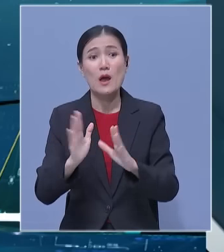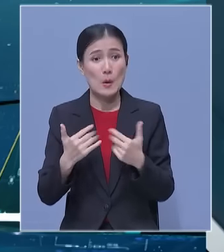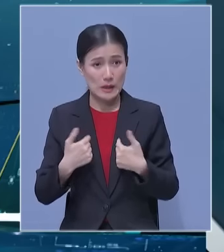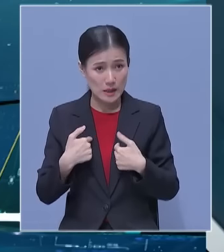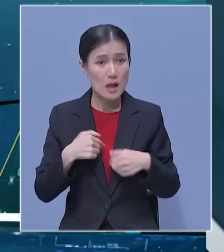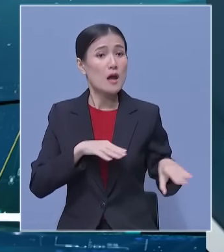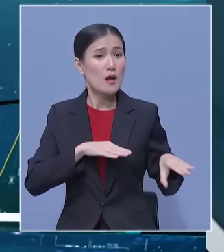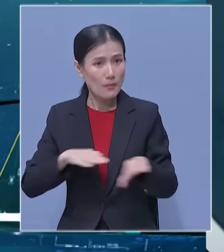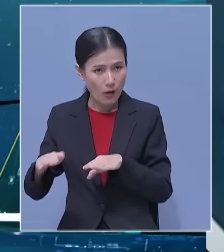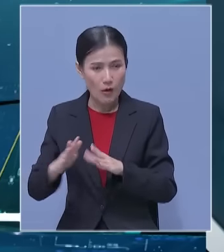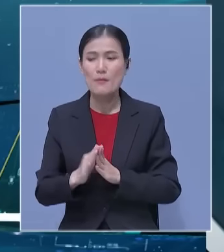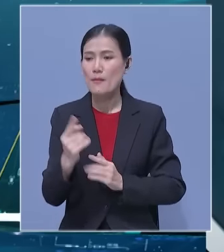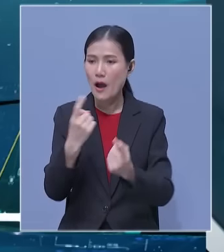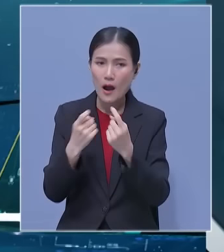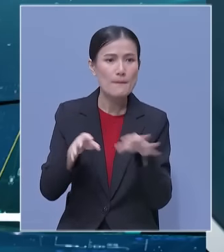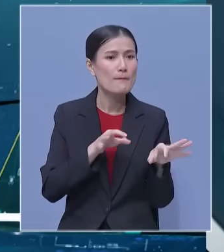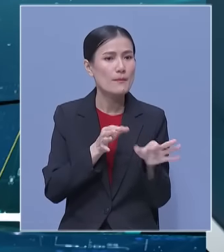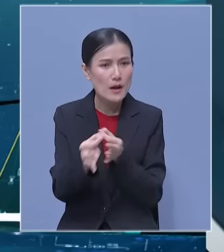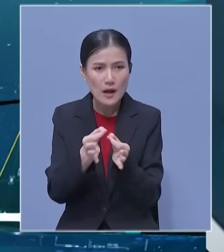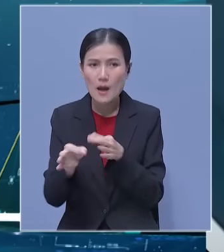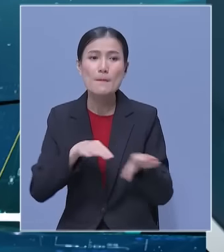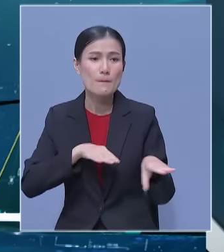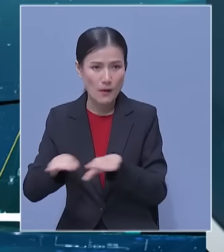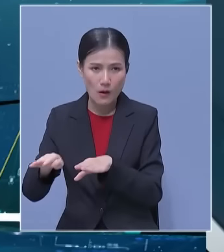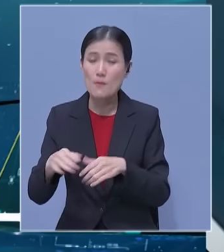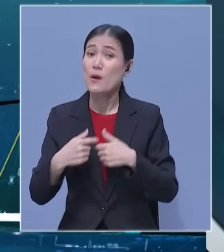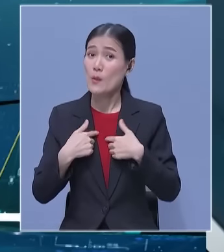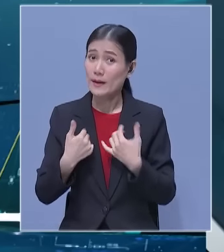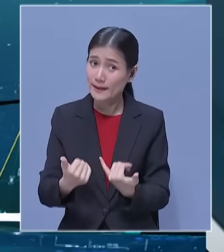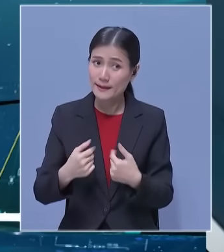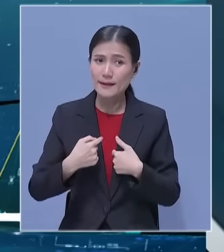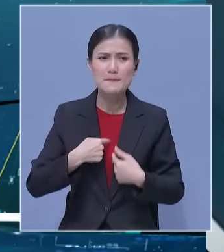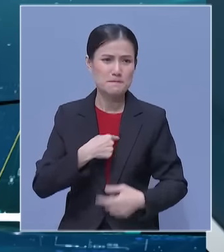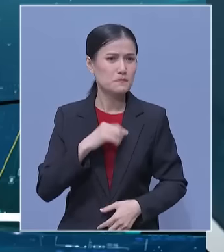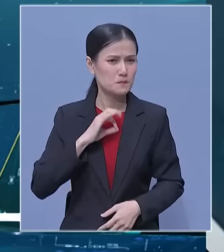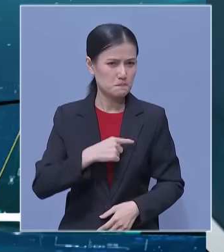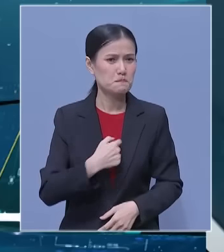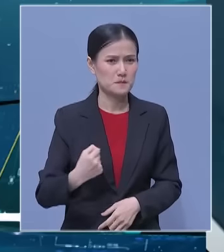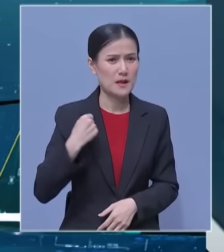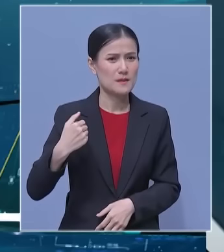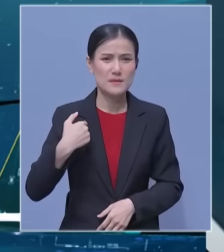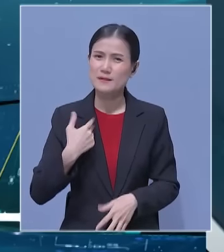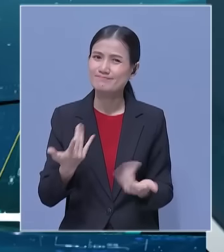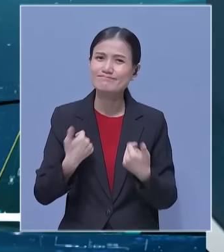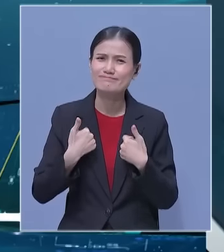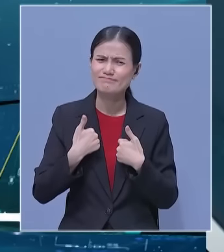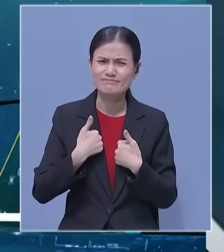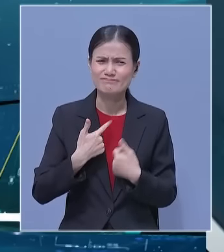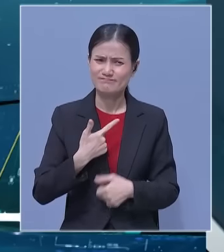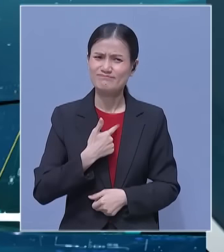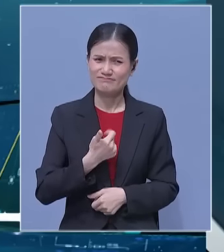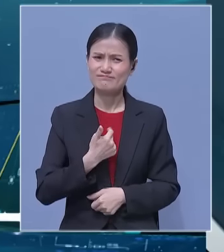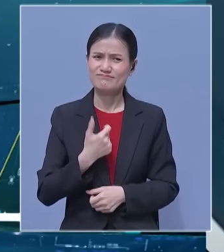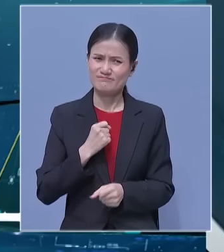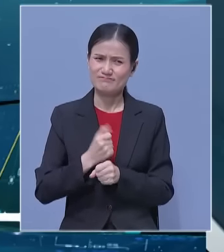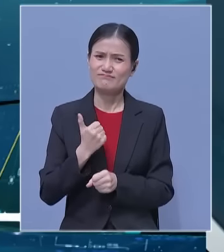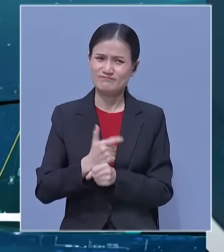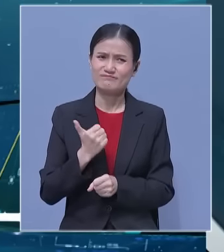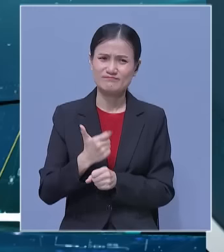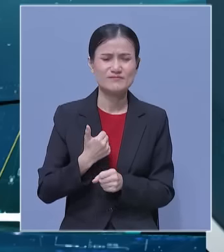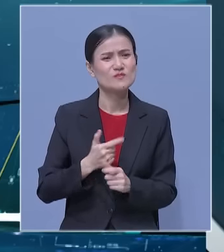จะให้ความกระจ่างกับทุกฝ่ายอยู่แล้วแล้วก็ย้ำชัดด้วยบอกว่าก็มั่นใจไม่เสียสมาธิแล้วก็มีความสบายใจในการที่จ